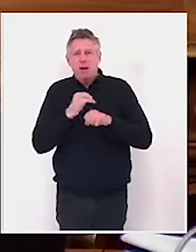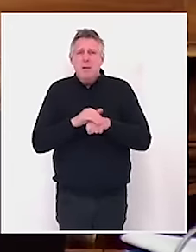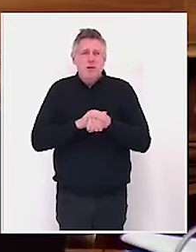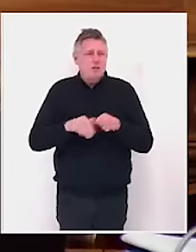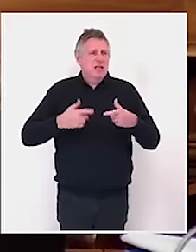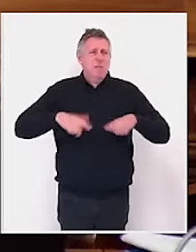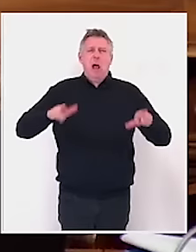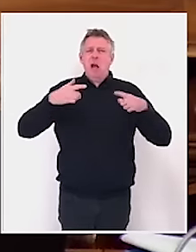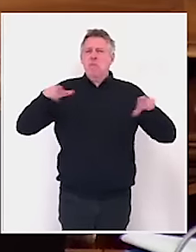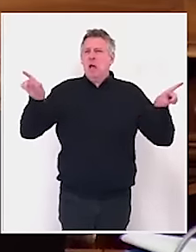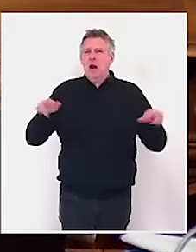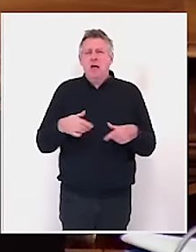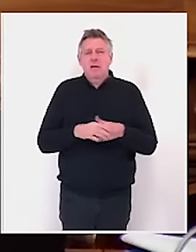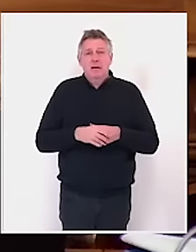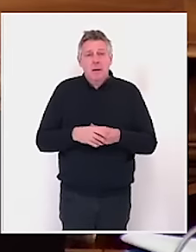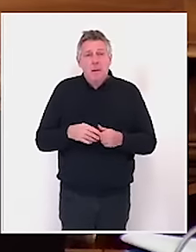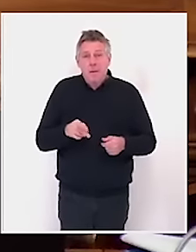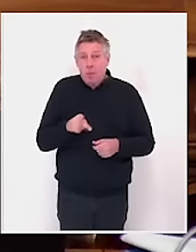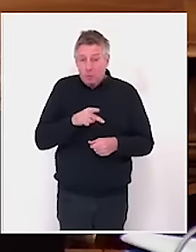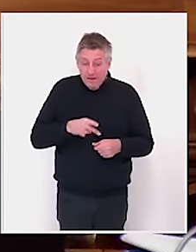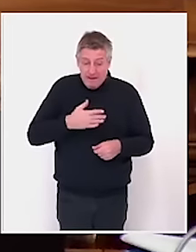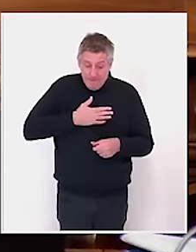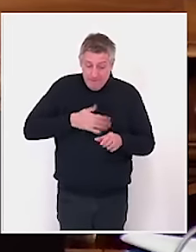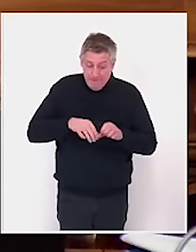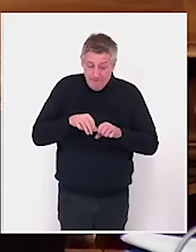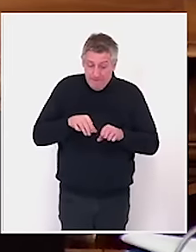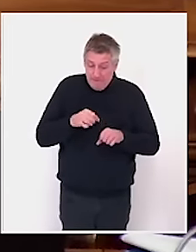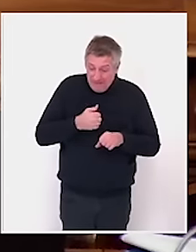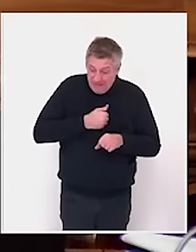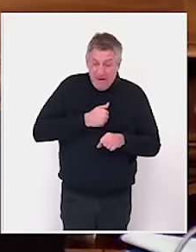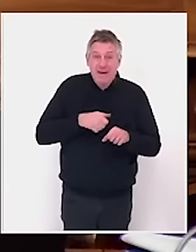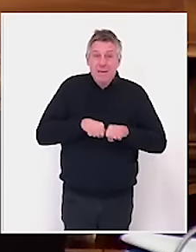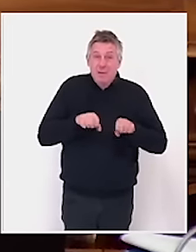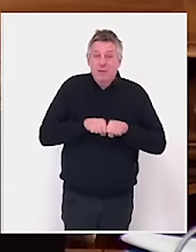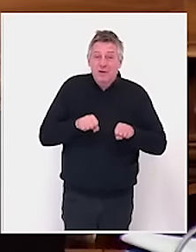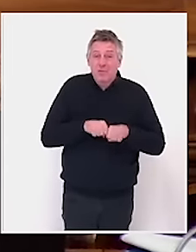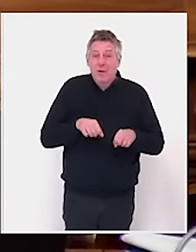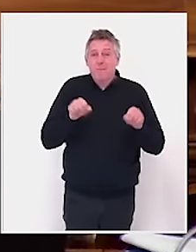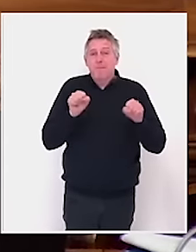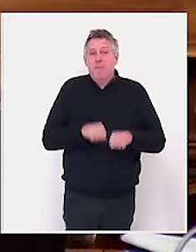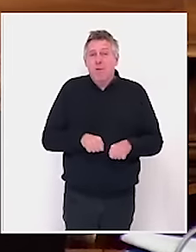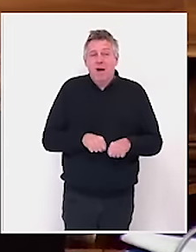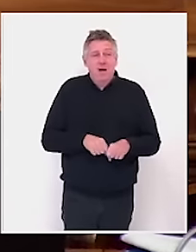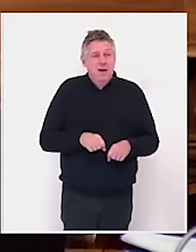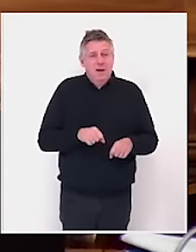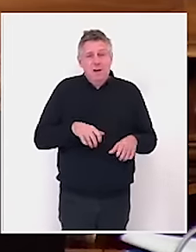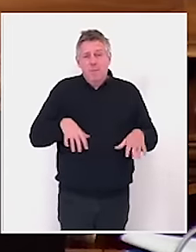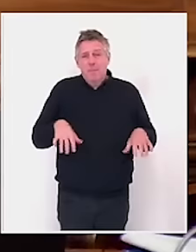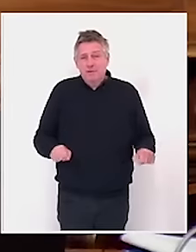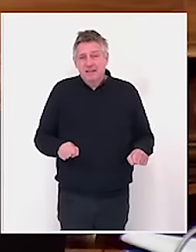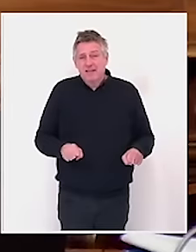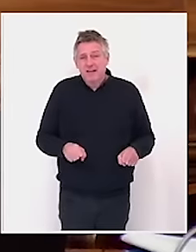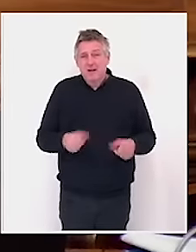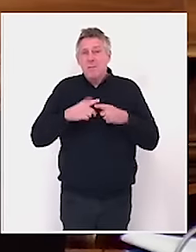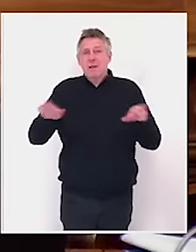en cause la propriété privée des moyens de production, puisqu'on voit que cette propriété privée, elle donne le pouvoir à ceux qui possèdent, et ces gens-là font